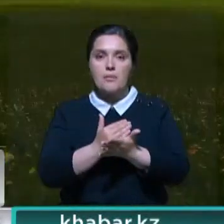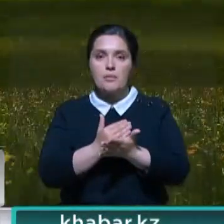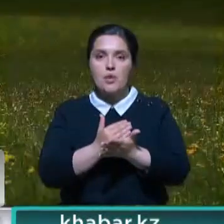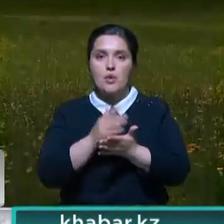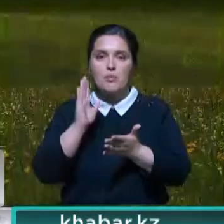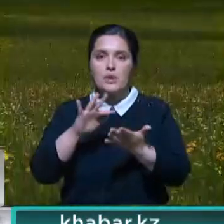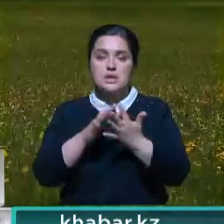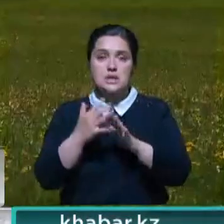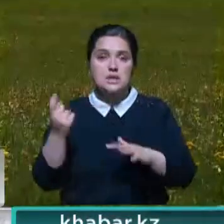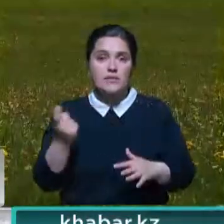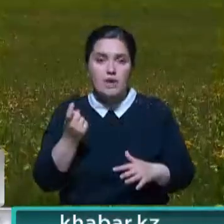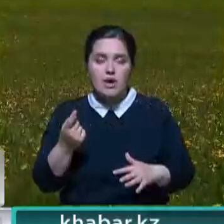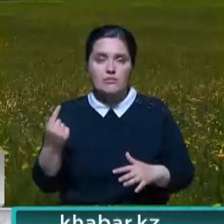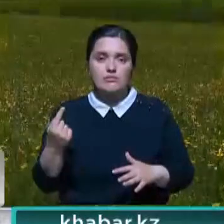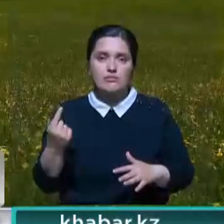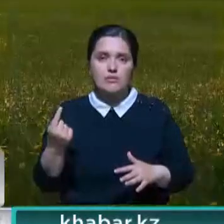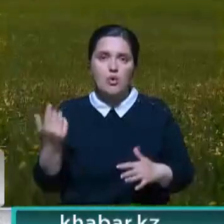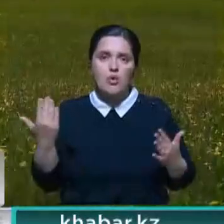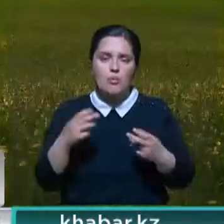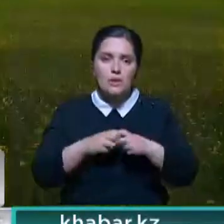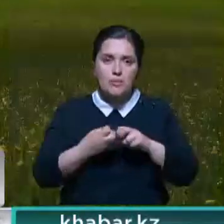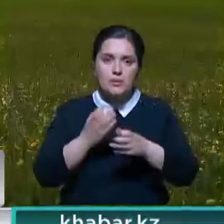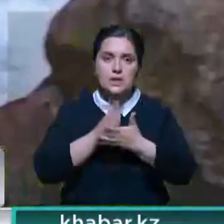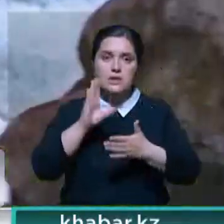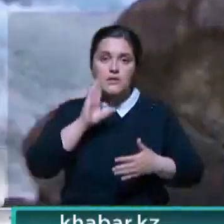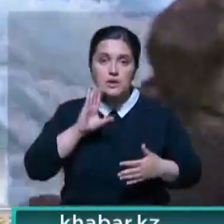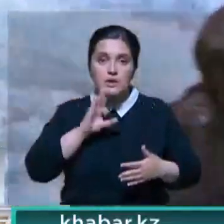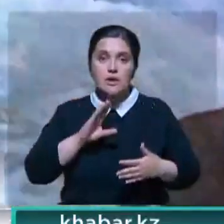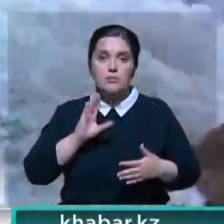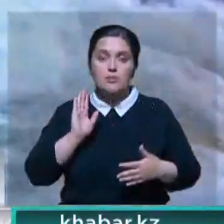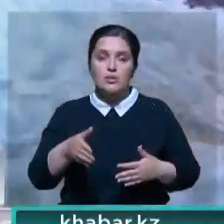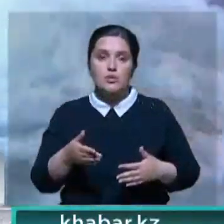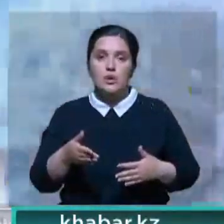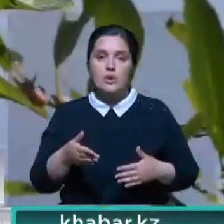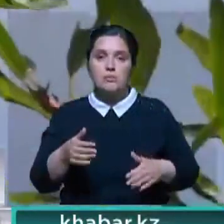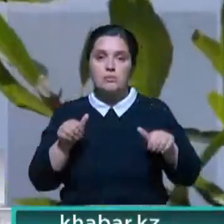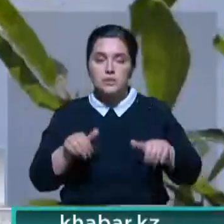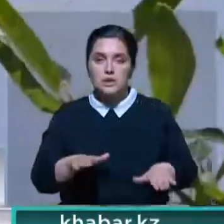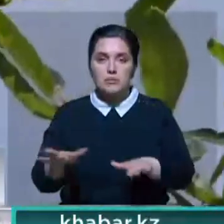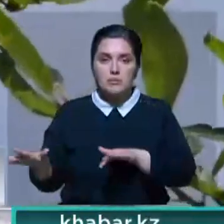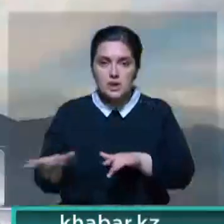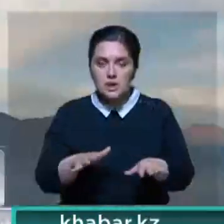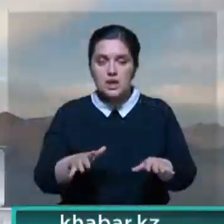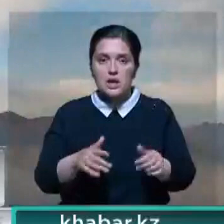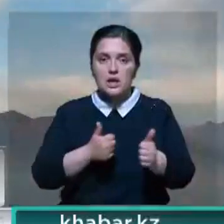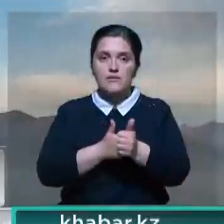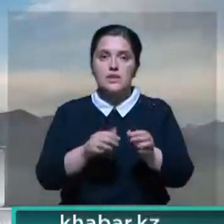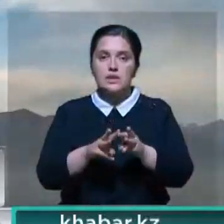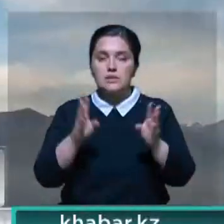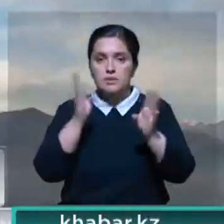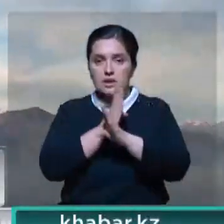оценит уязвимость сельского хозяйства и водных ресурсов, после чего в этих сферах будут приняты соответствующие